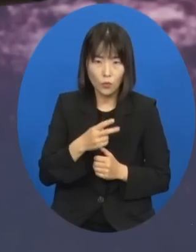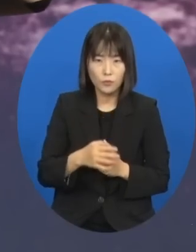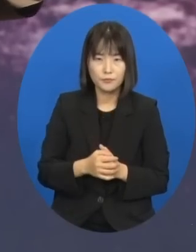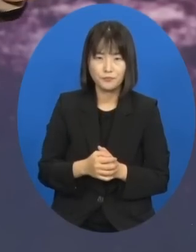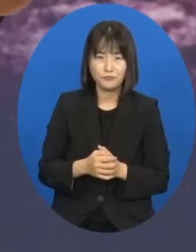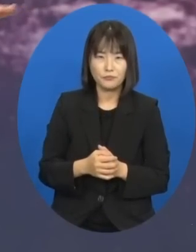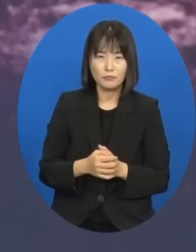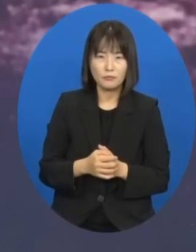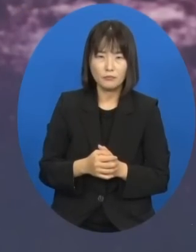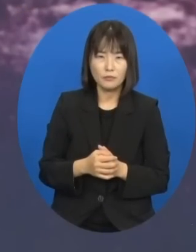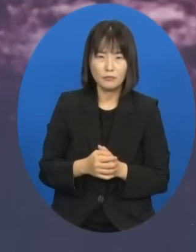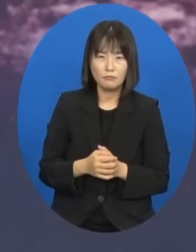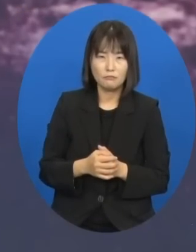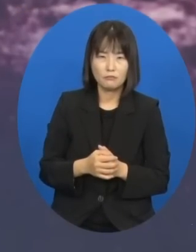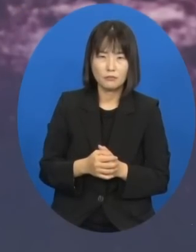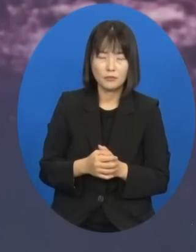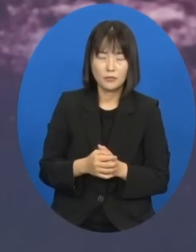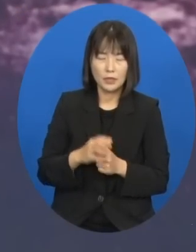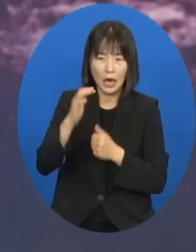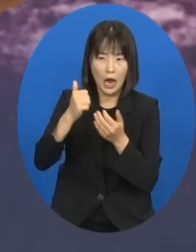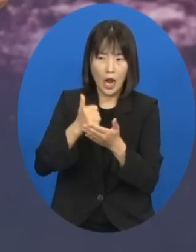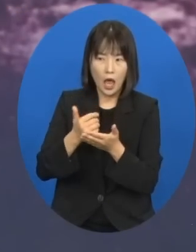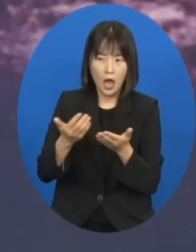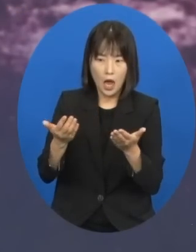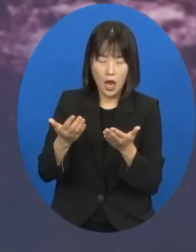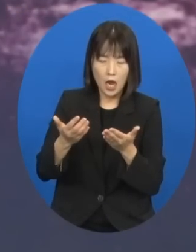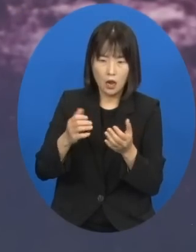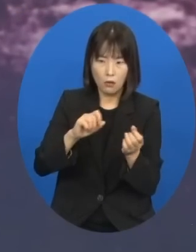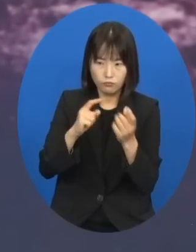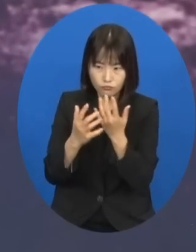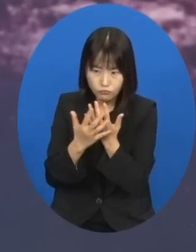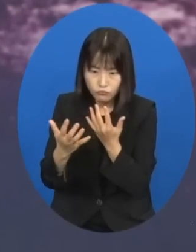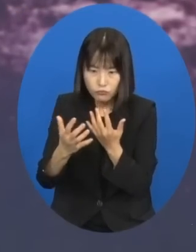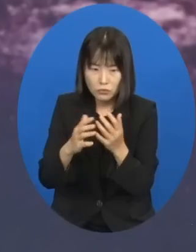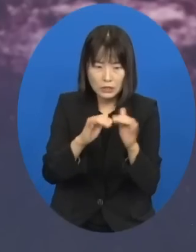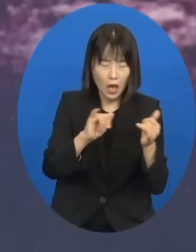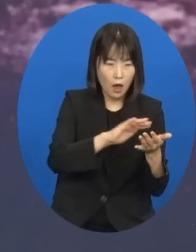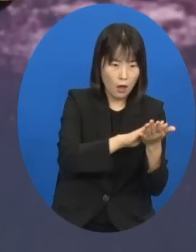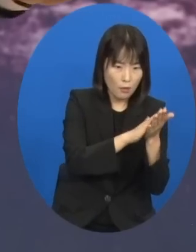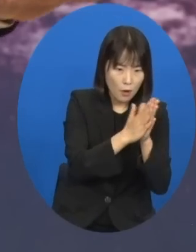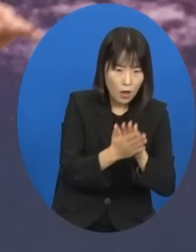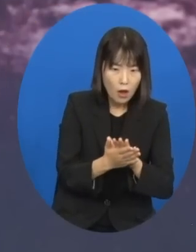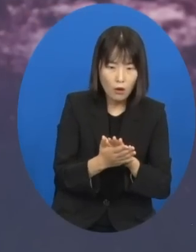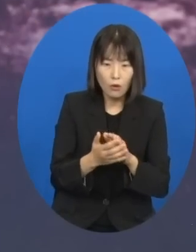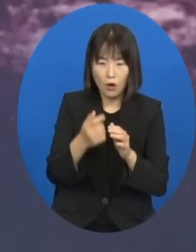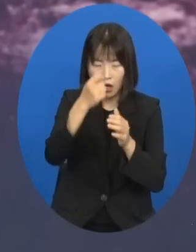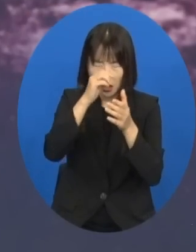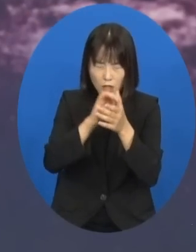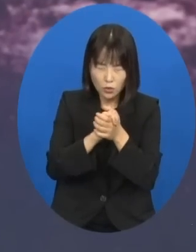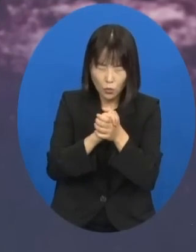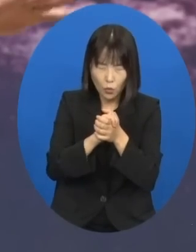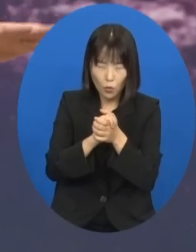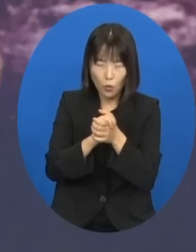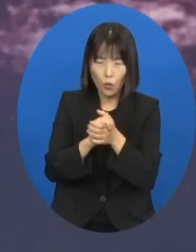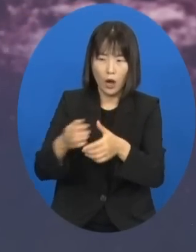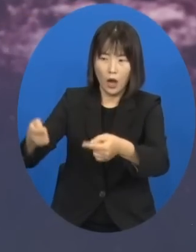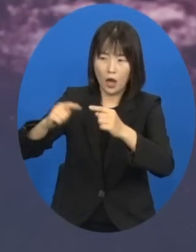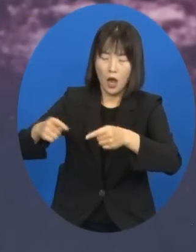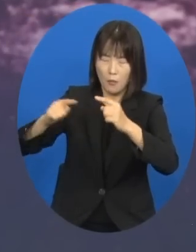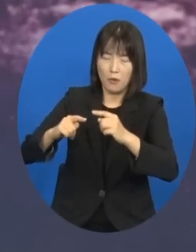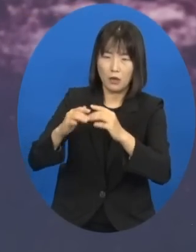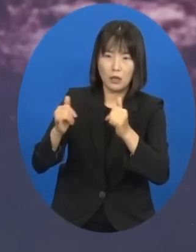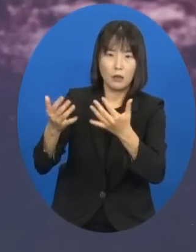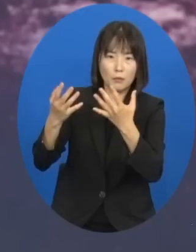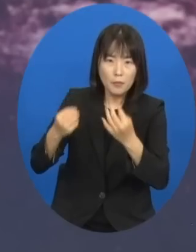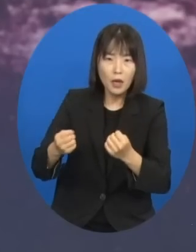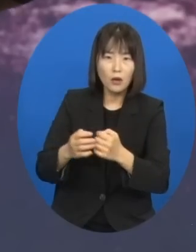옵니다. 어마어마하게 사역이 막 일어나고 사람들이 변화하고 막 기도 안 하던 사람이 막 기도의 자리에 나오고 막 찬양팀 한다 그러고 막